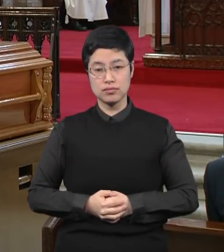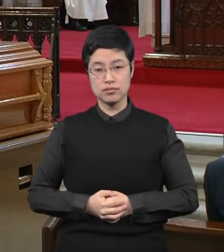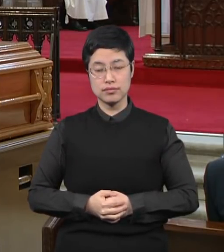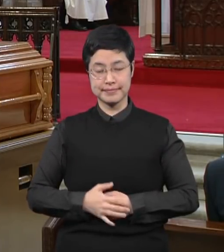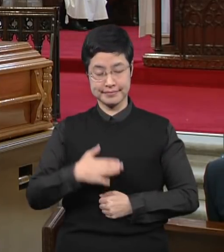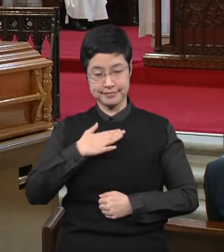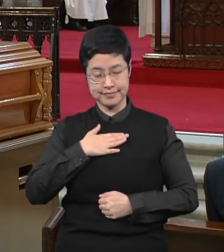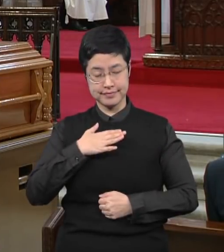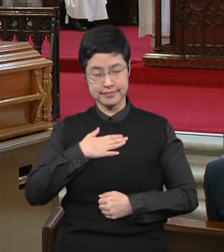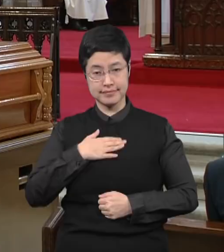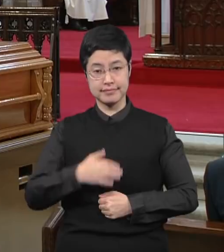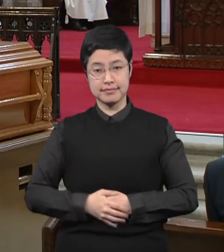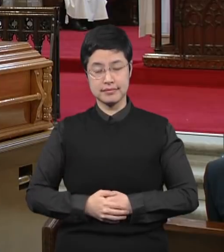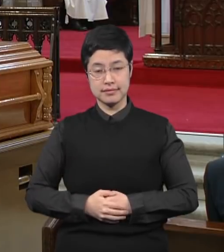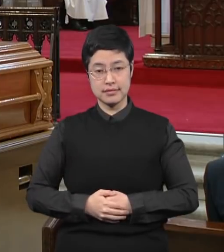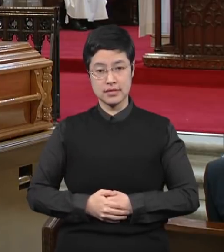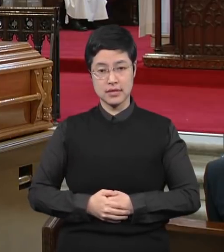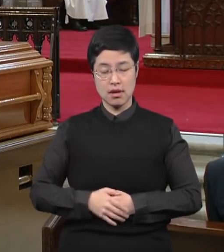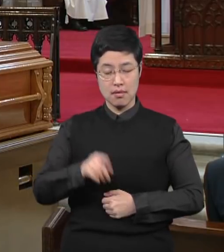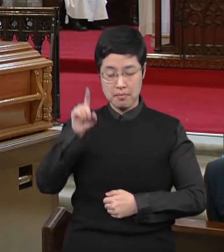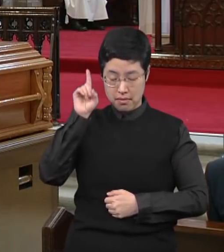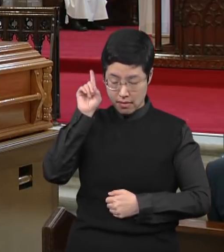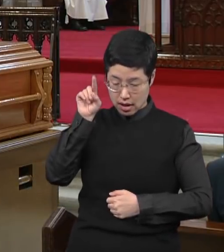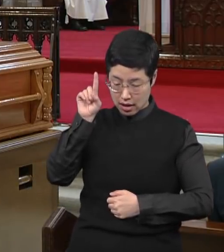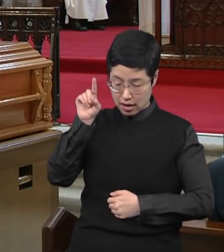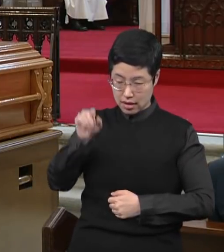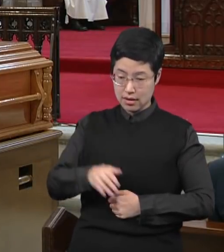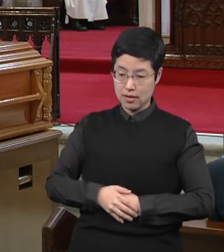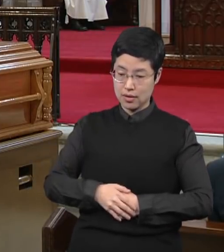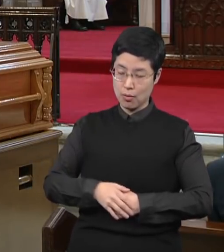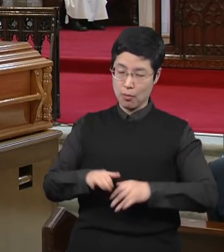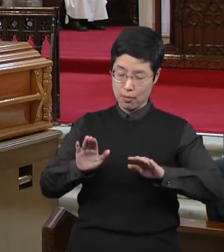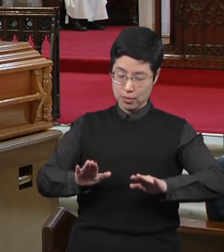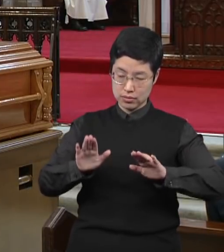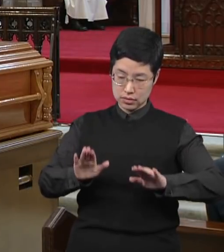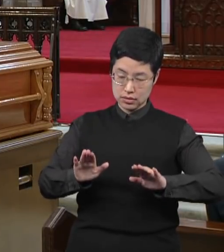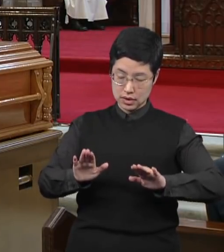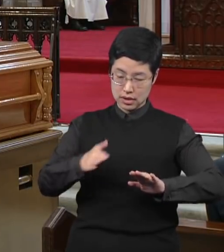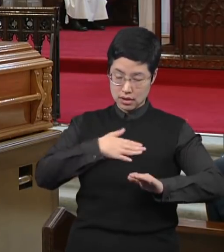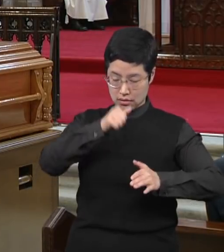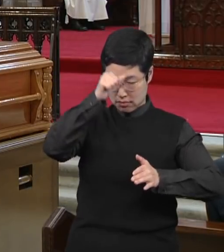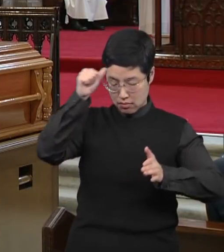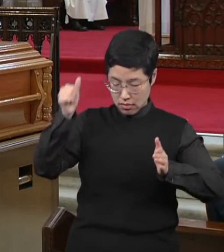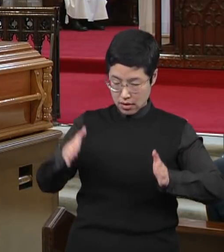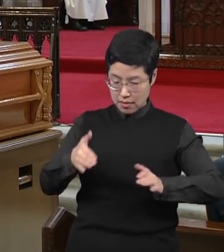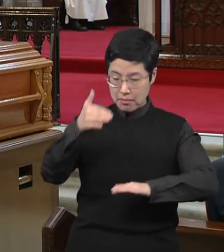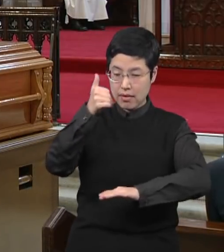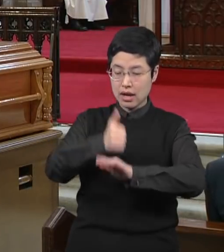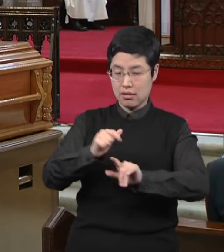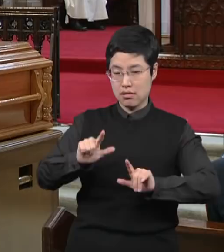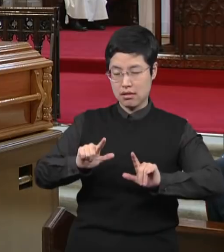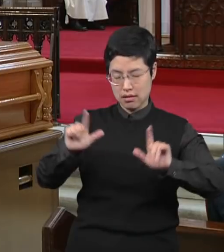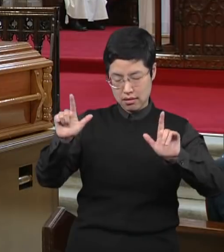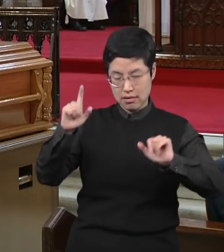저는 그저 매일을 오늘이 마지막이라는